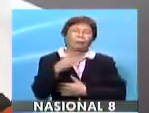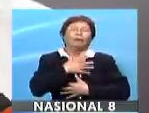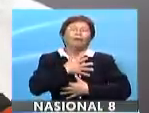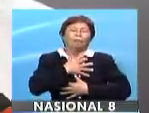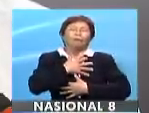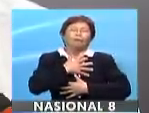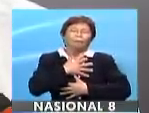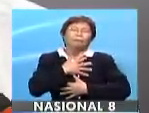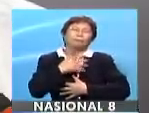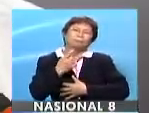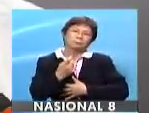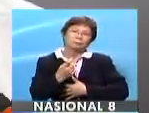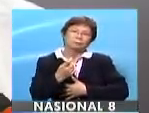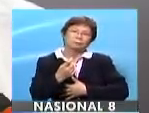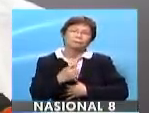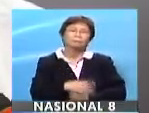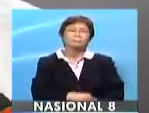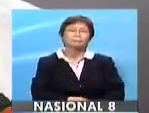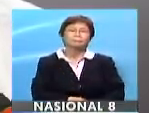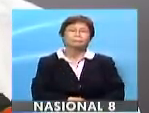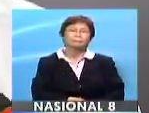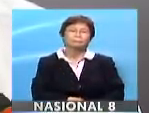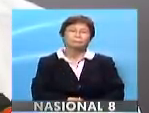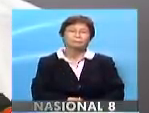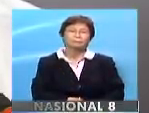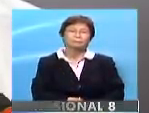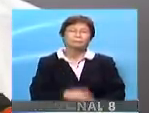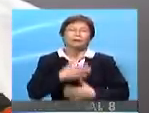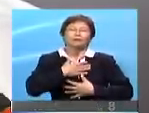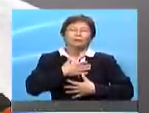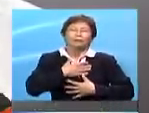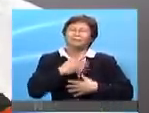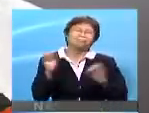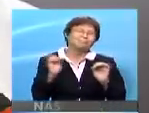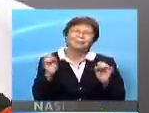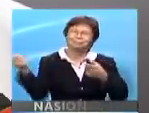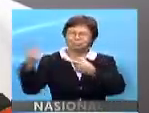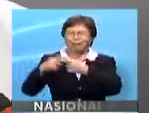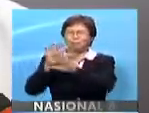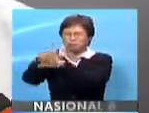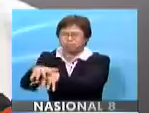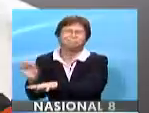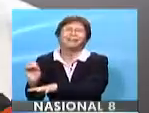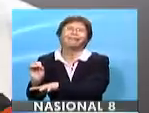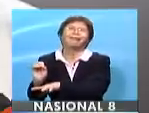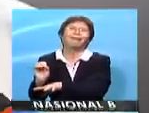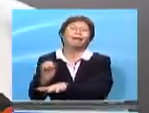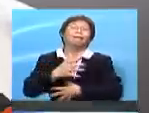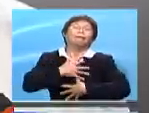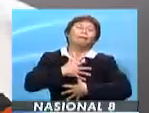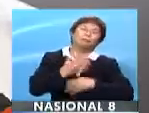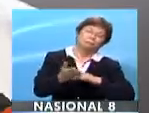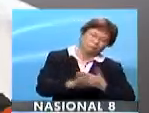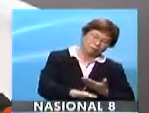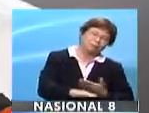nafas dan apa, tidak ada kaitan dengan rempuhan tersebut. Dan saya